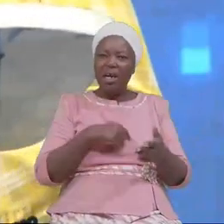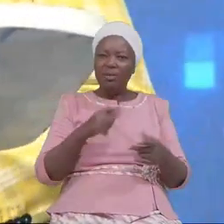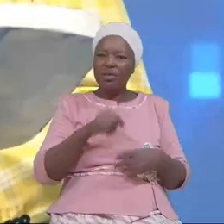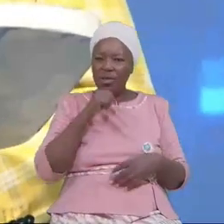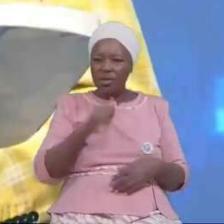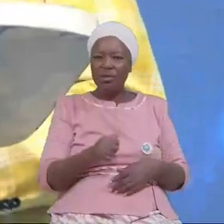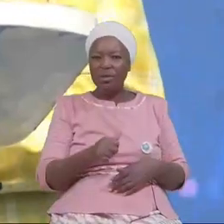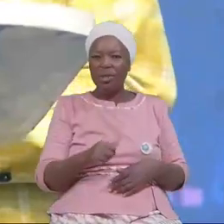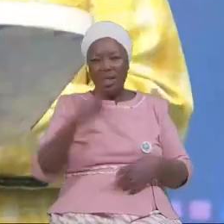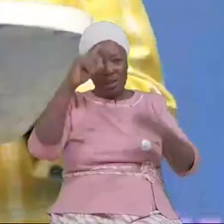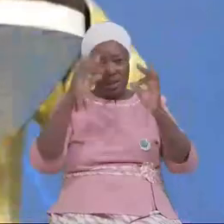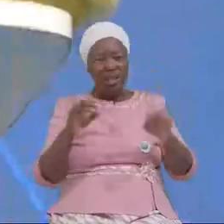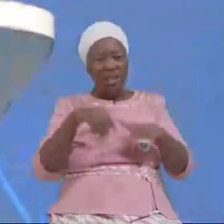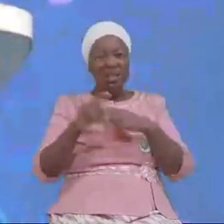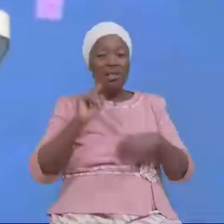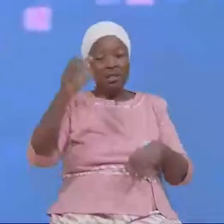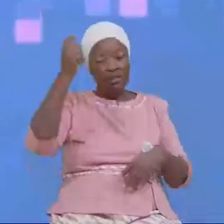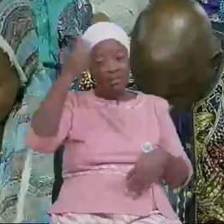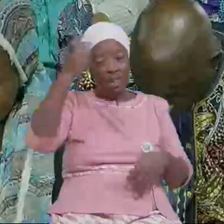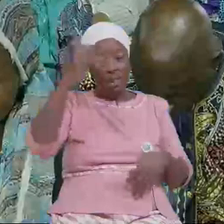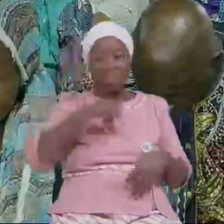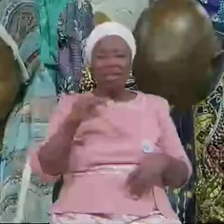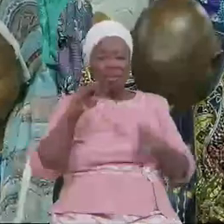il a pris la résolution